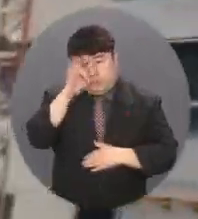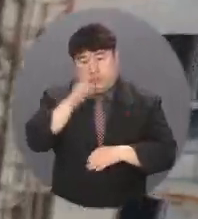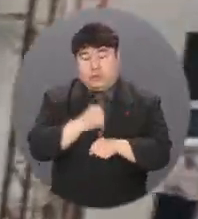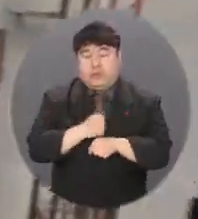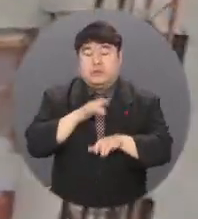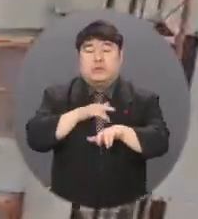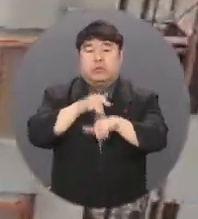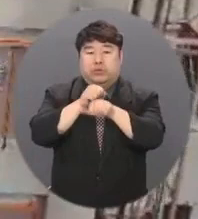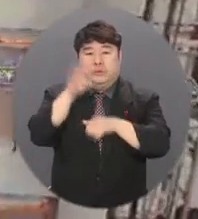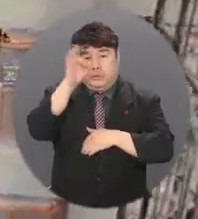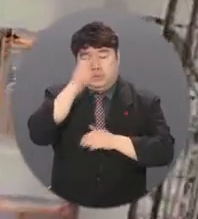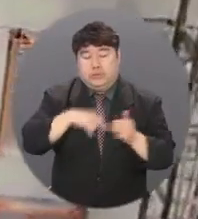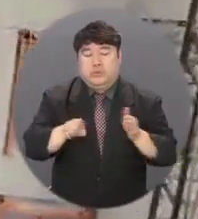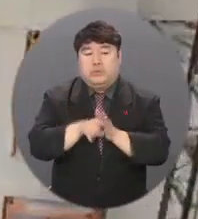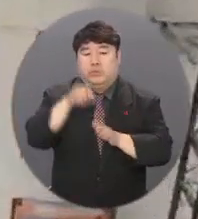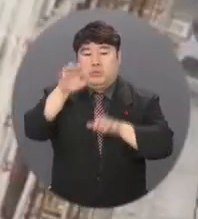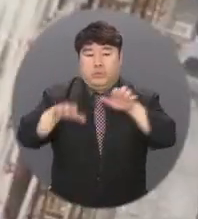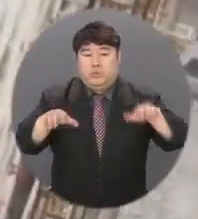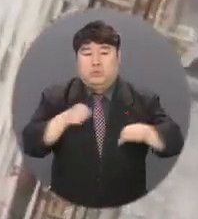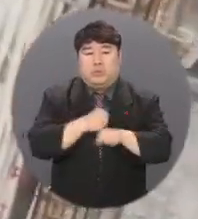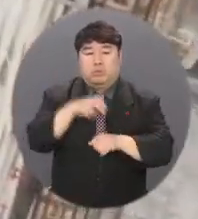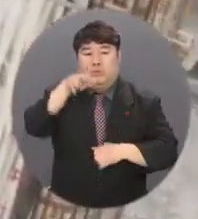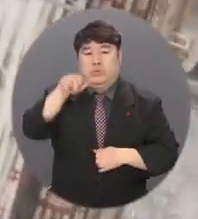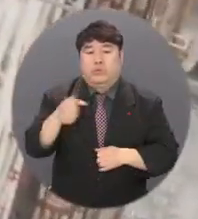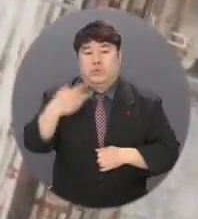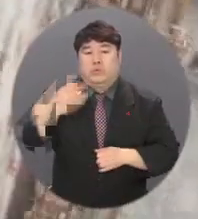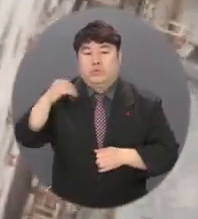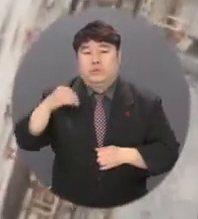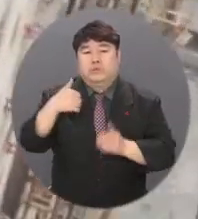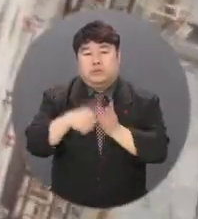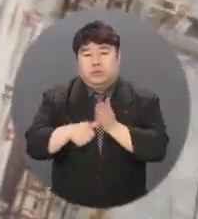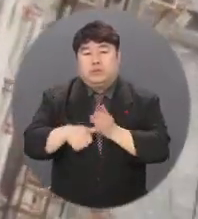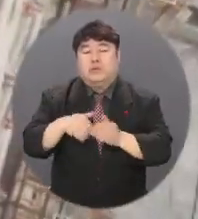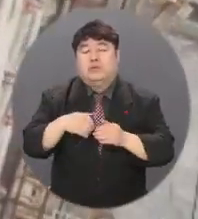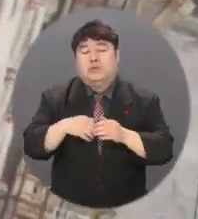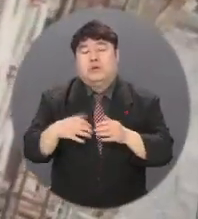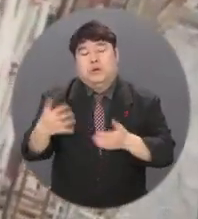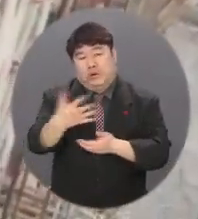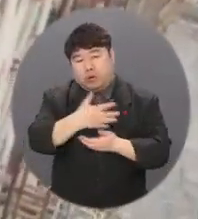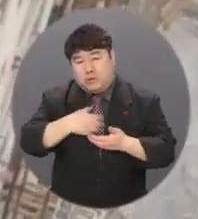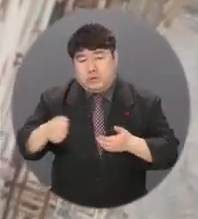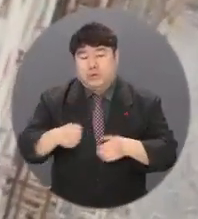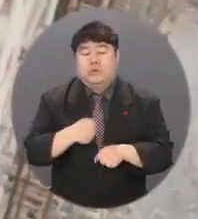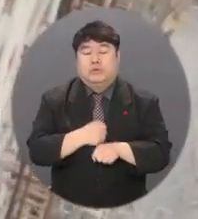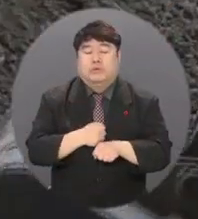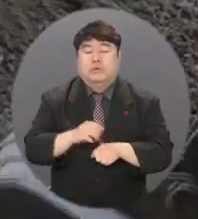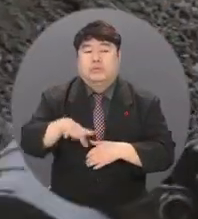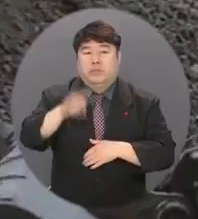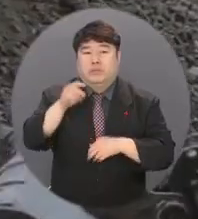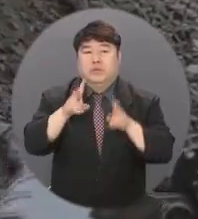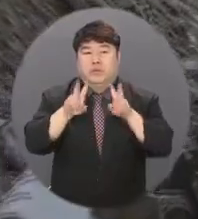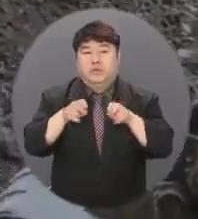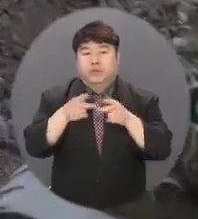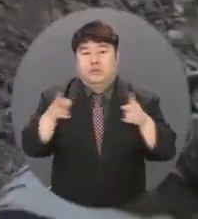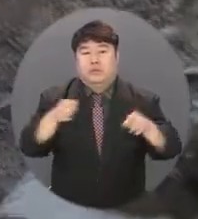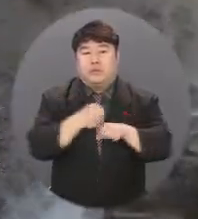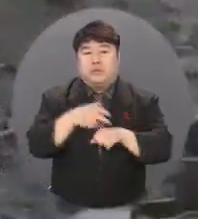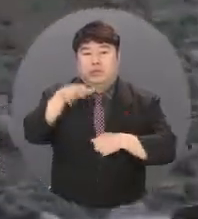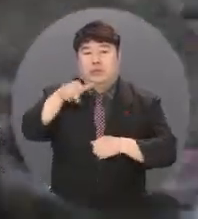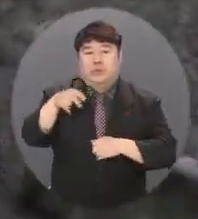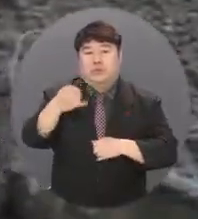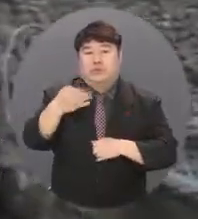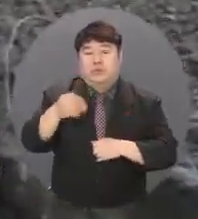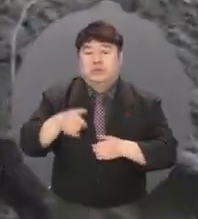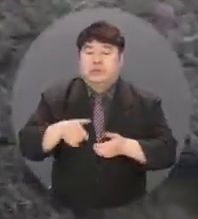찾기 위해선 곳곳에 쌓여있는 콘크리트 등 잔재가 없애는 게 우선인데 특히 이 12층에 있는 콘크리트를